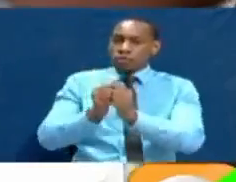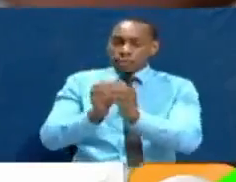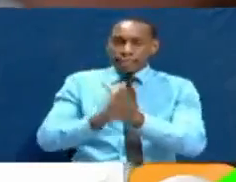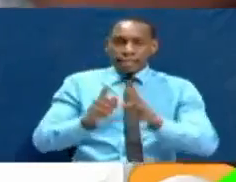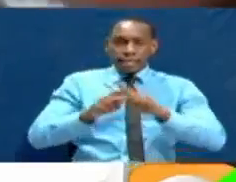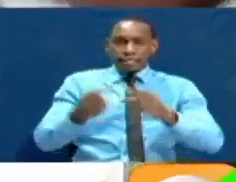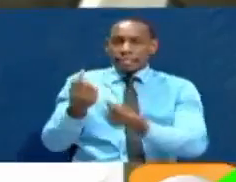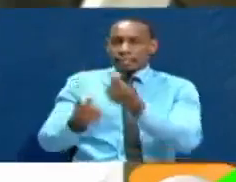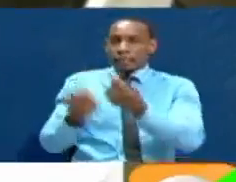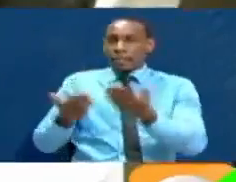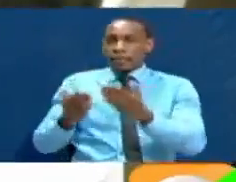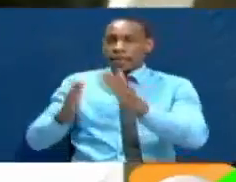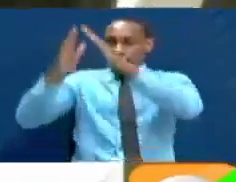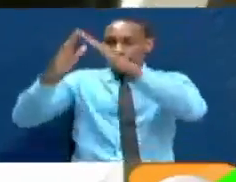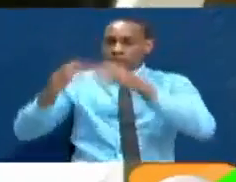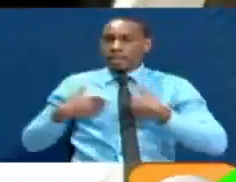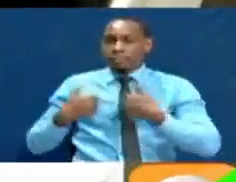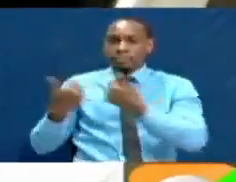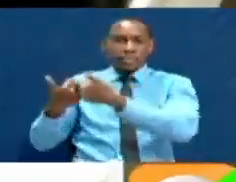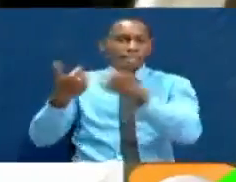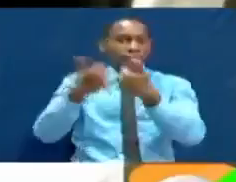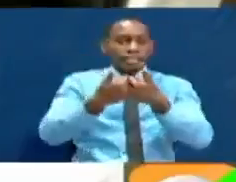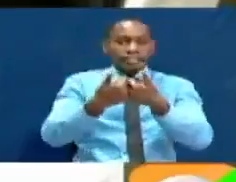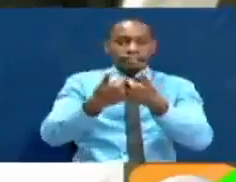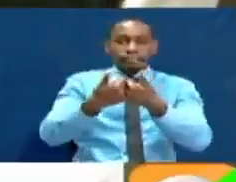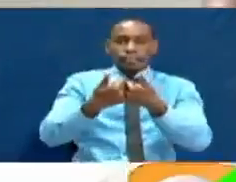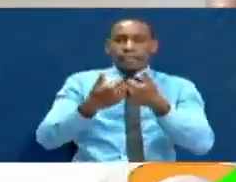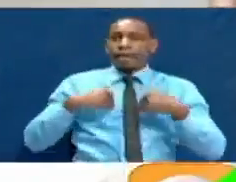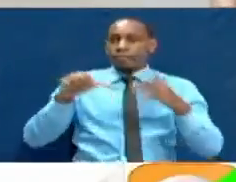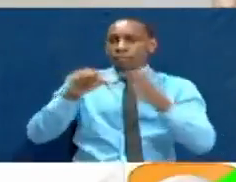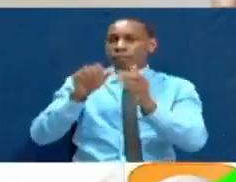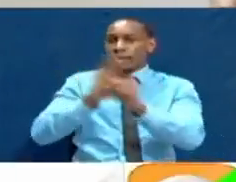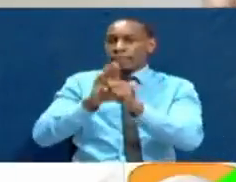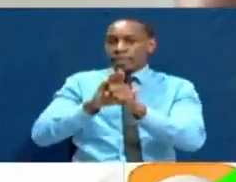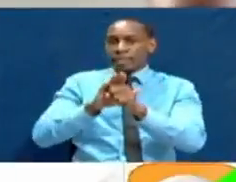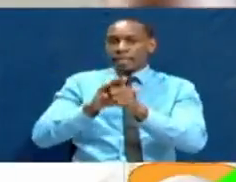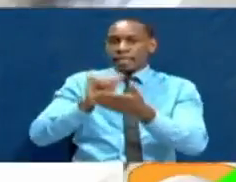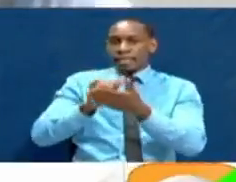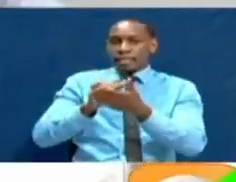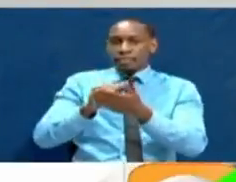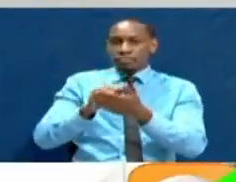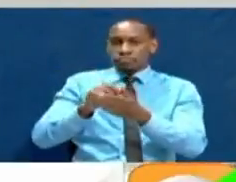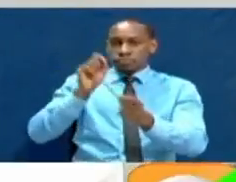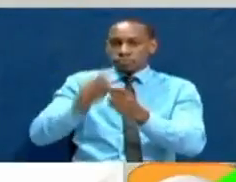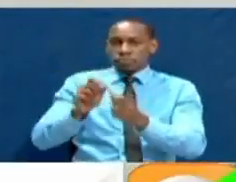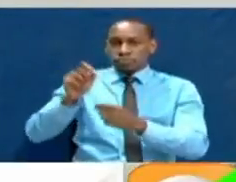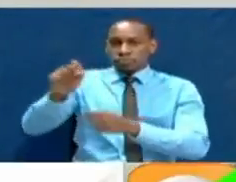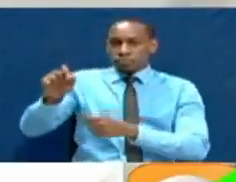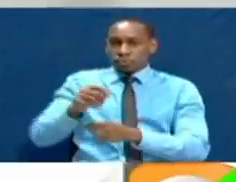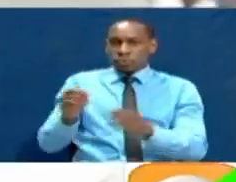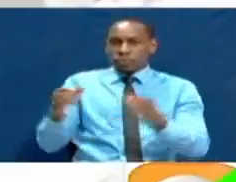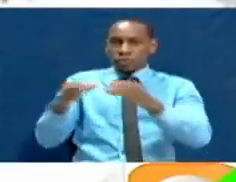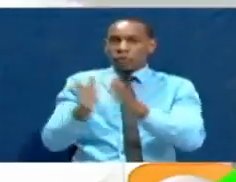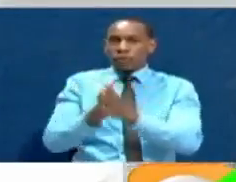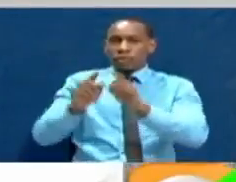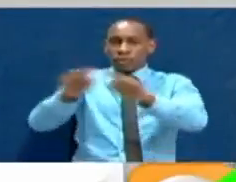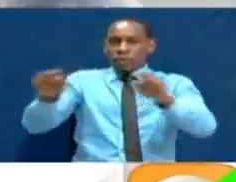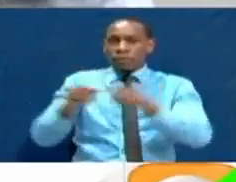Tulianza kupika pale kwa nyumba. Na kwa nyumba kuna changamoto, kuna shida mingi sana. Unapata kajiko ni kale kadogo, sufuria pia ni ile